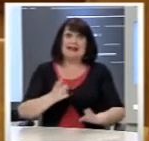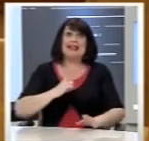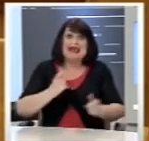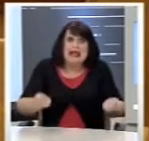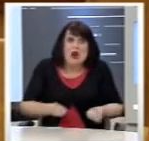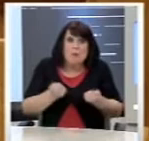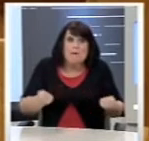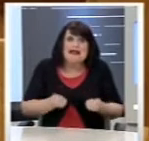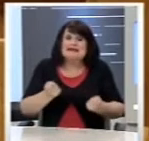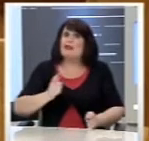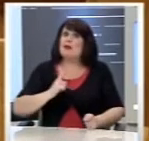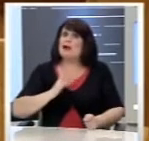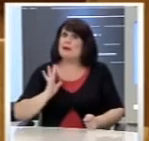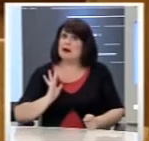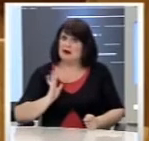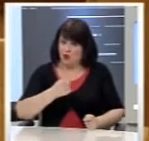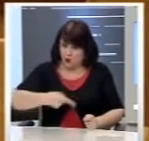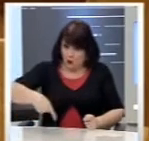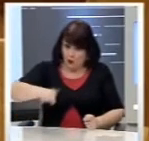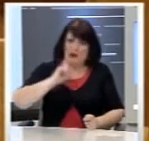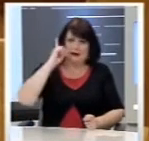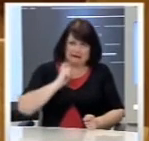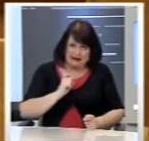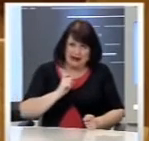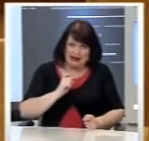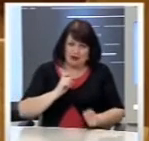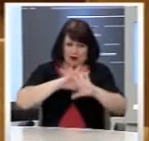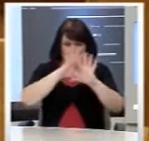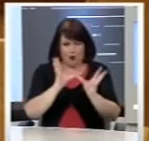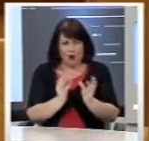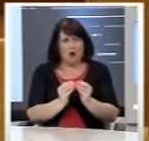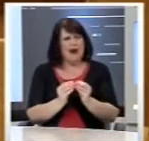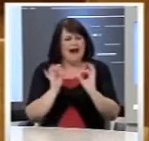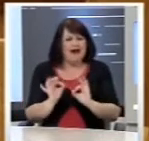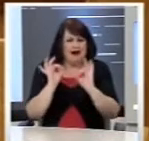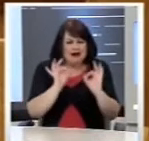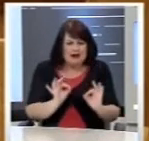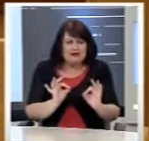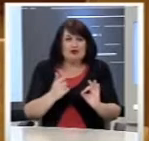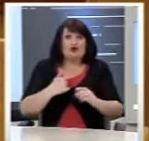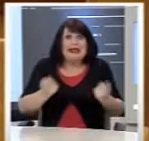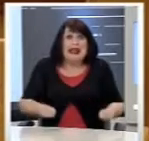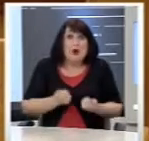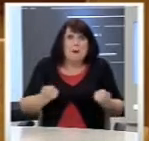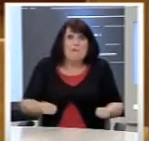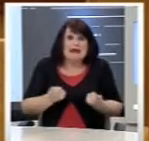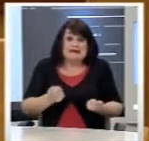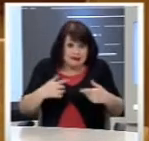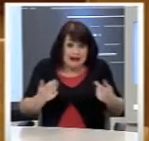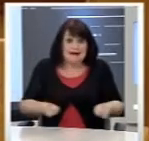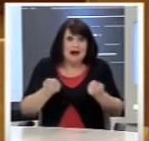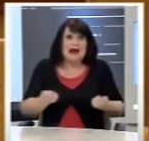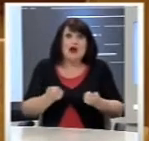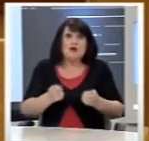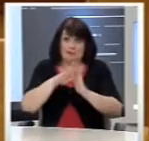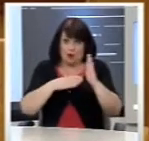υλοποίηση. Όλοι γνωρίζουμε πως ο πλήρης προσδιορισμός και η υλοποίηση θα γινόταν στο τέλος